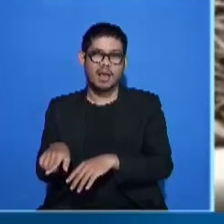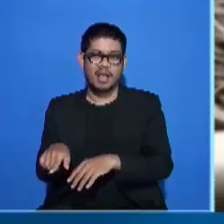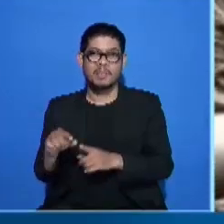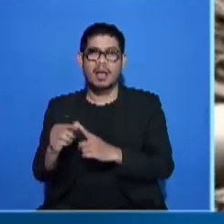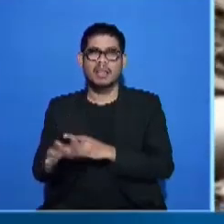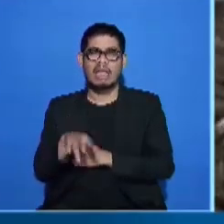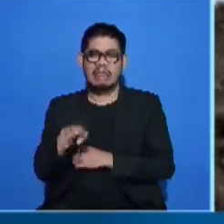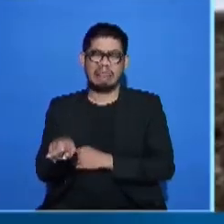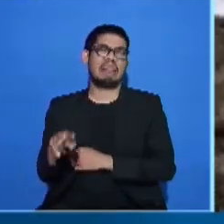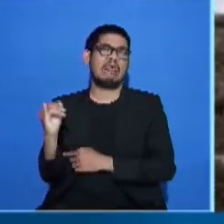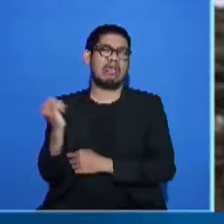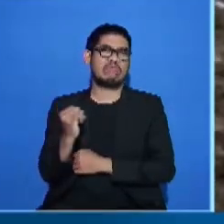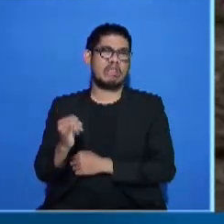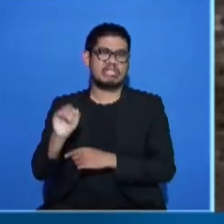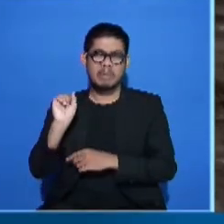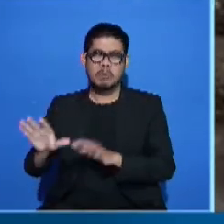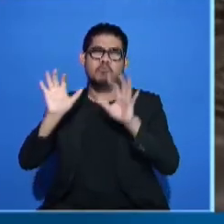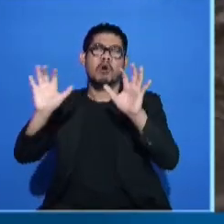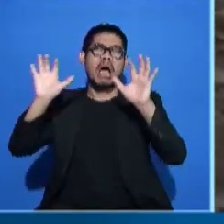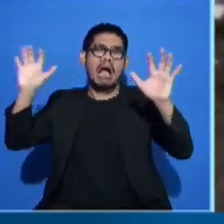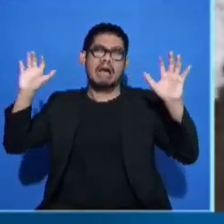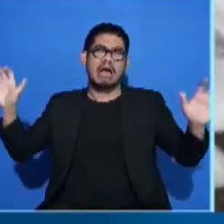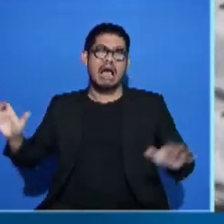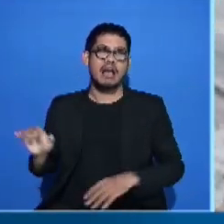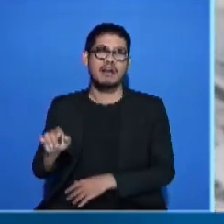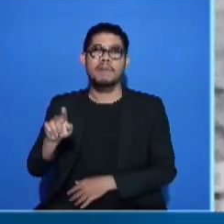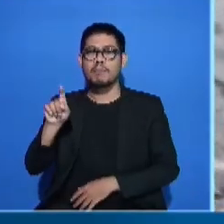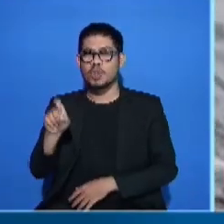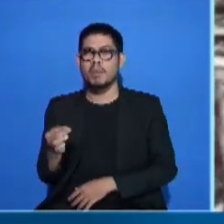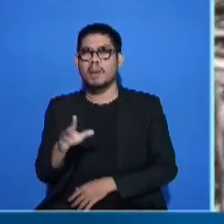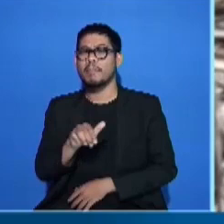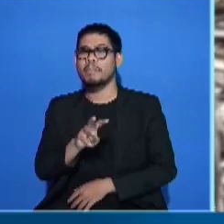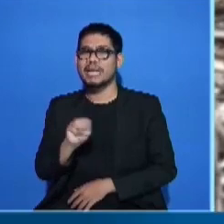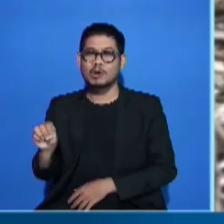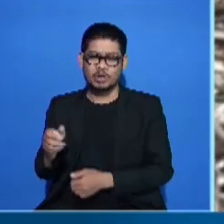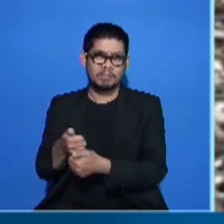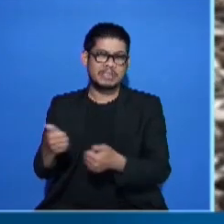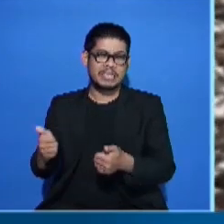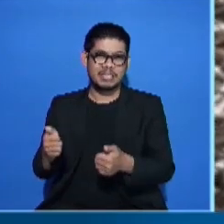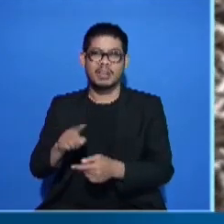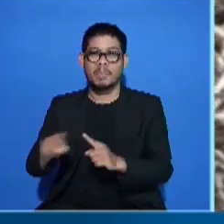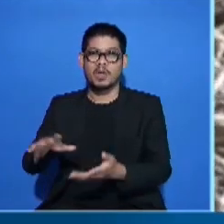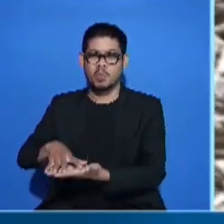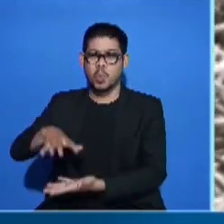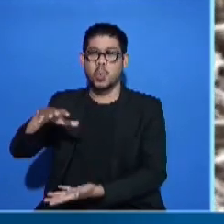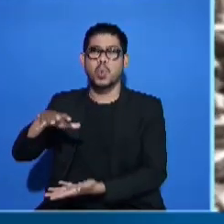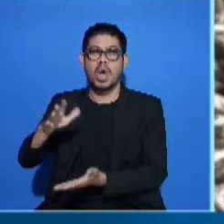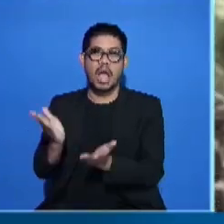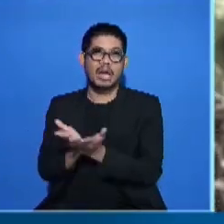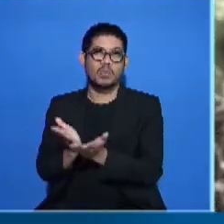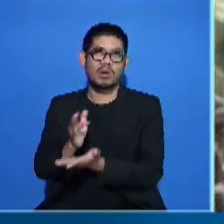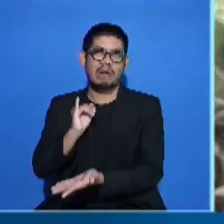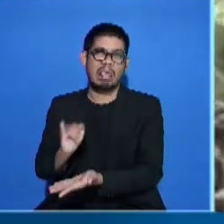kotor penuh dengan sampah yang membutuhkan waktu berminggu-minggu untuk membersihkan namun tumpukan kayu diantara sampah-sampah itu